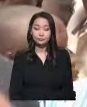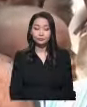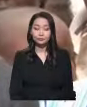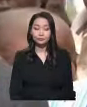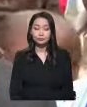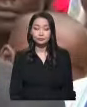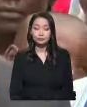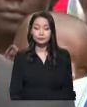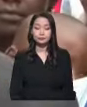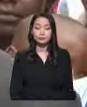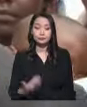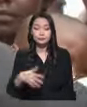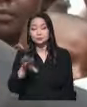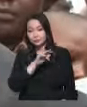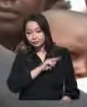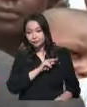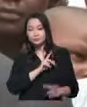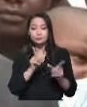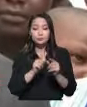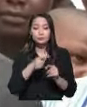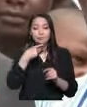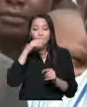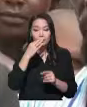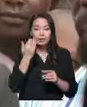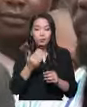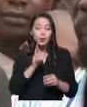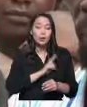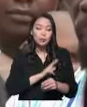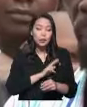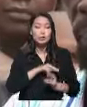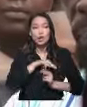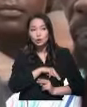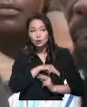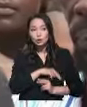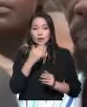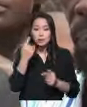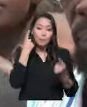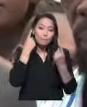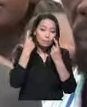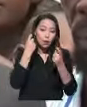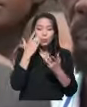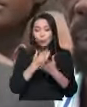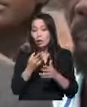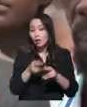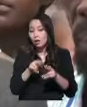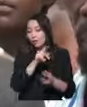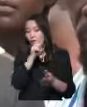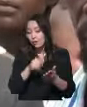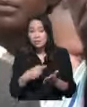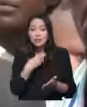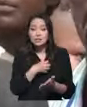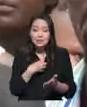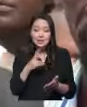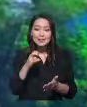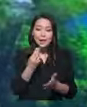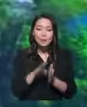Мы здесь работаем с полицией, с военно-морским флотом, работаем в сотрудничестве со всеми, потому что это вопрос национальной